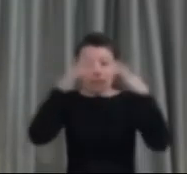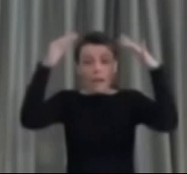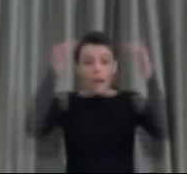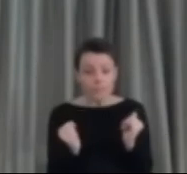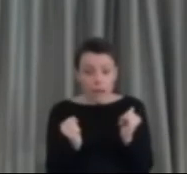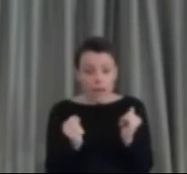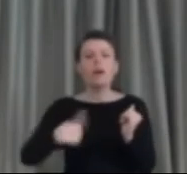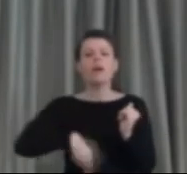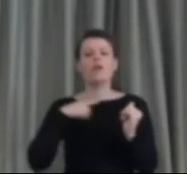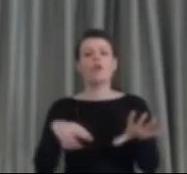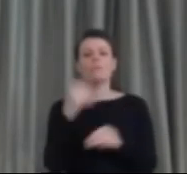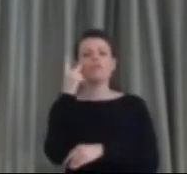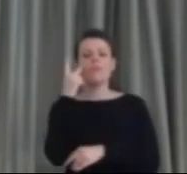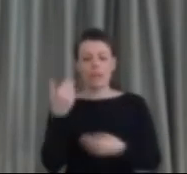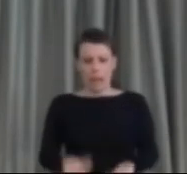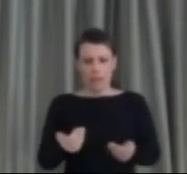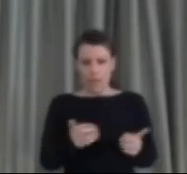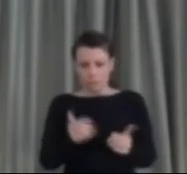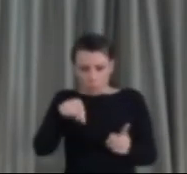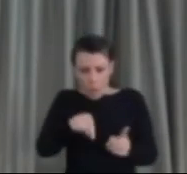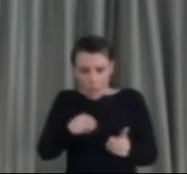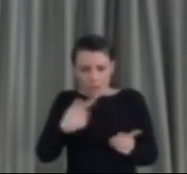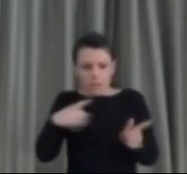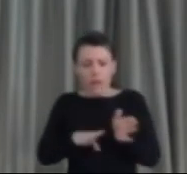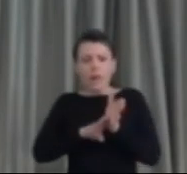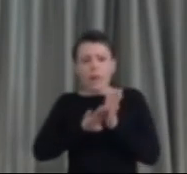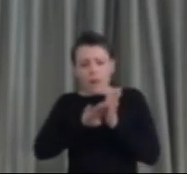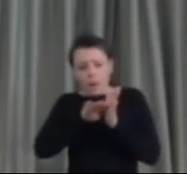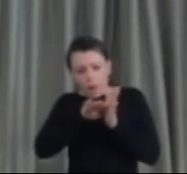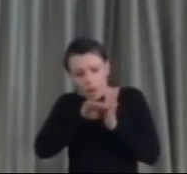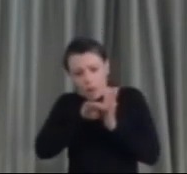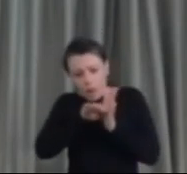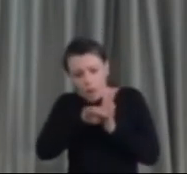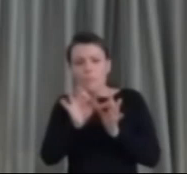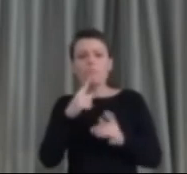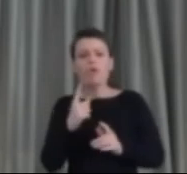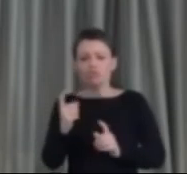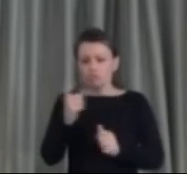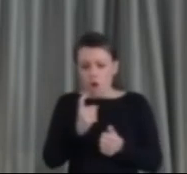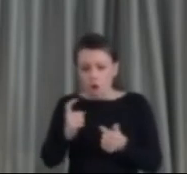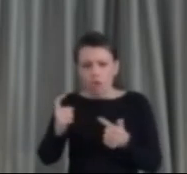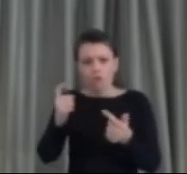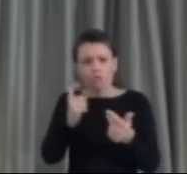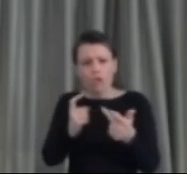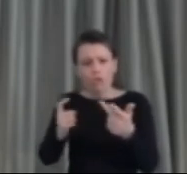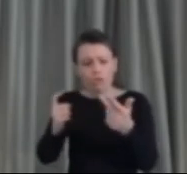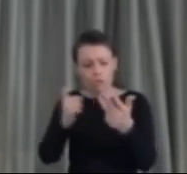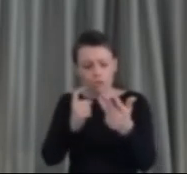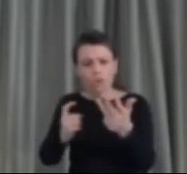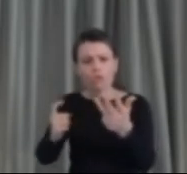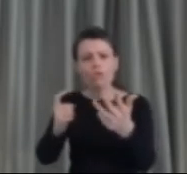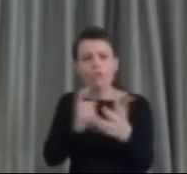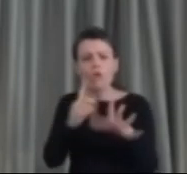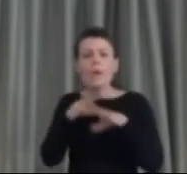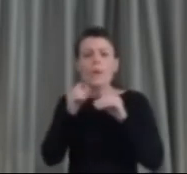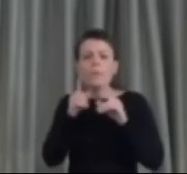quel tunnel che giorno dopo giorno da piccola e flebile sta diventando un pochino più ampia